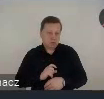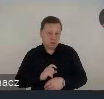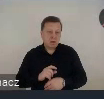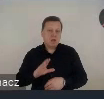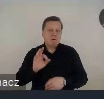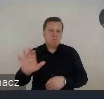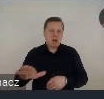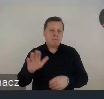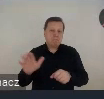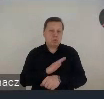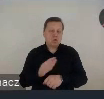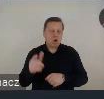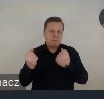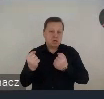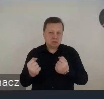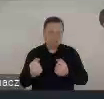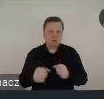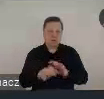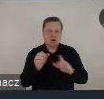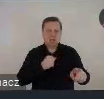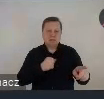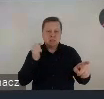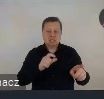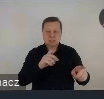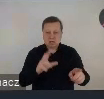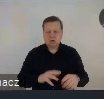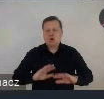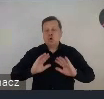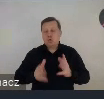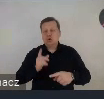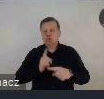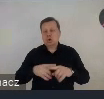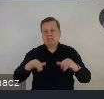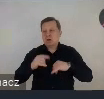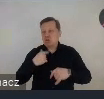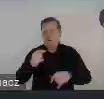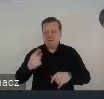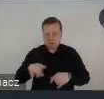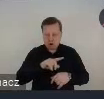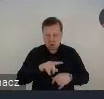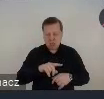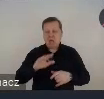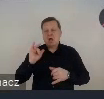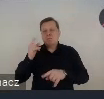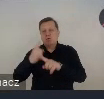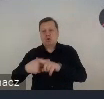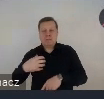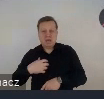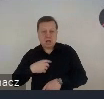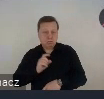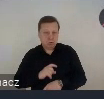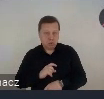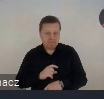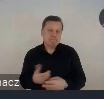podstawie pełnomocnictwa udzielonego przez starszego cechu, czyli dowolny członek zarządu, ale dodatkowo dyrektor biura.